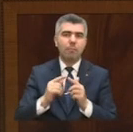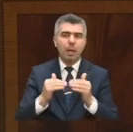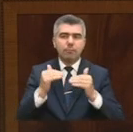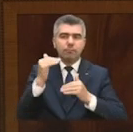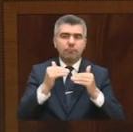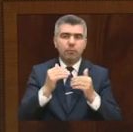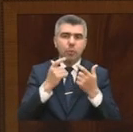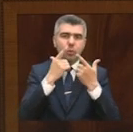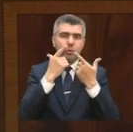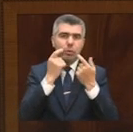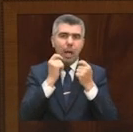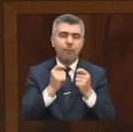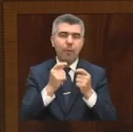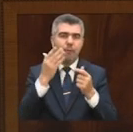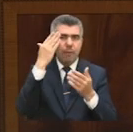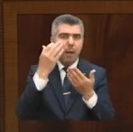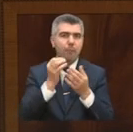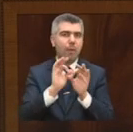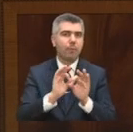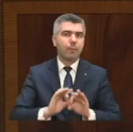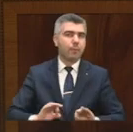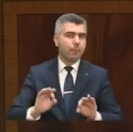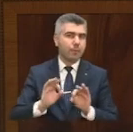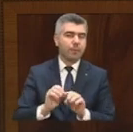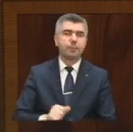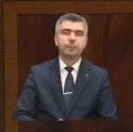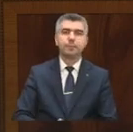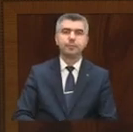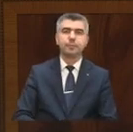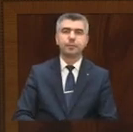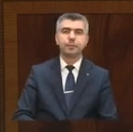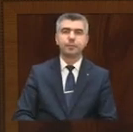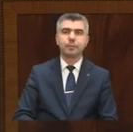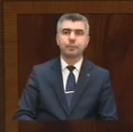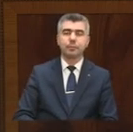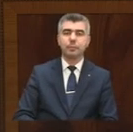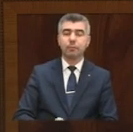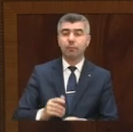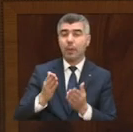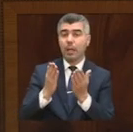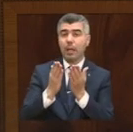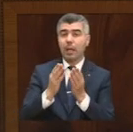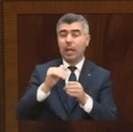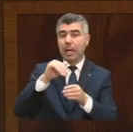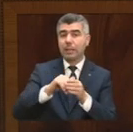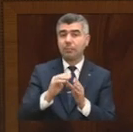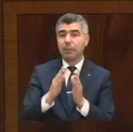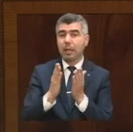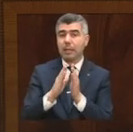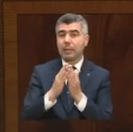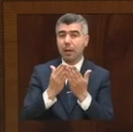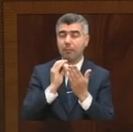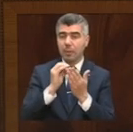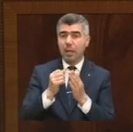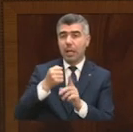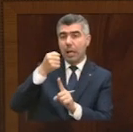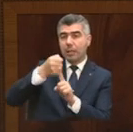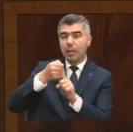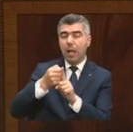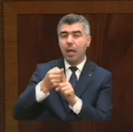صعيب باش يمكننا السيد رئيس الحكومه القناعه ديالنا فريق التقدم الاشتراكيه راسخه على ان اصلاح التعليم العالي